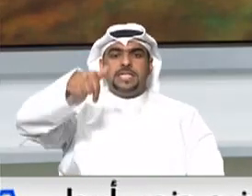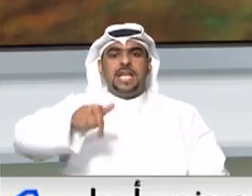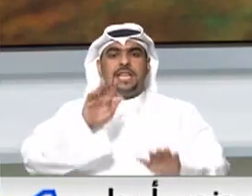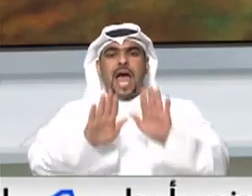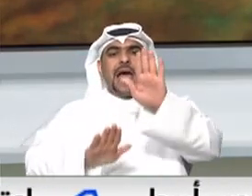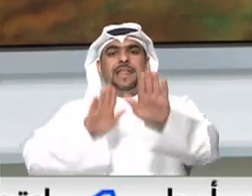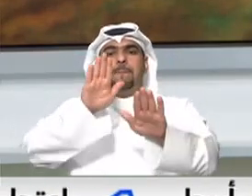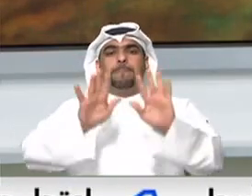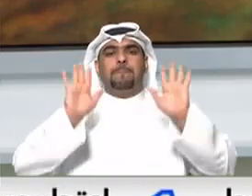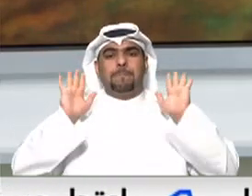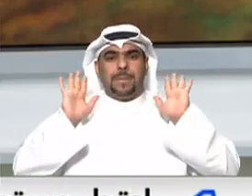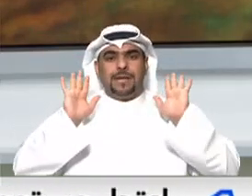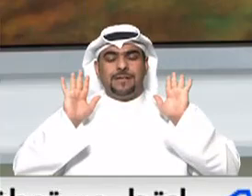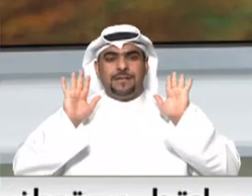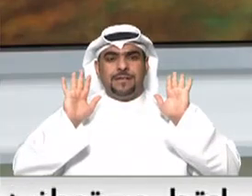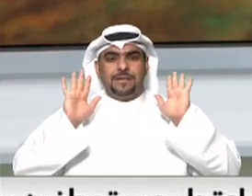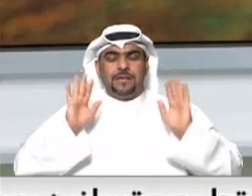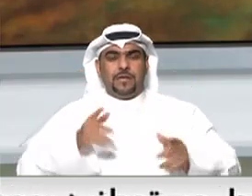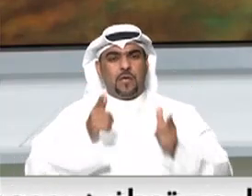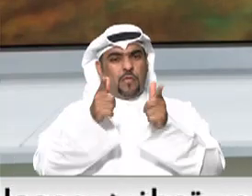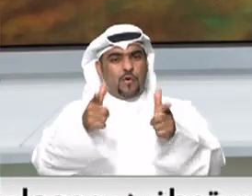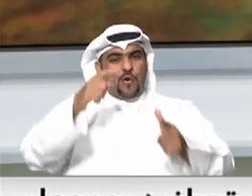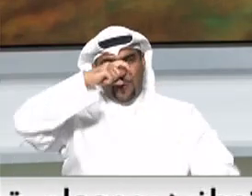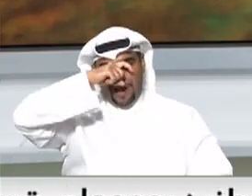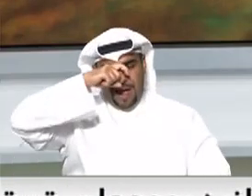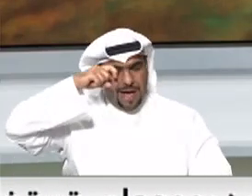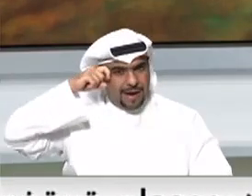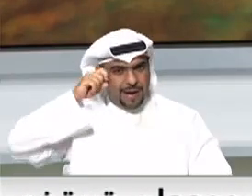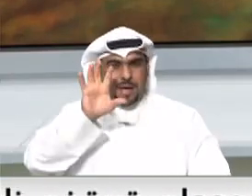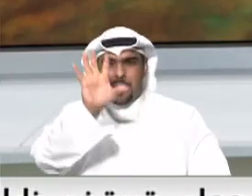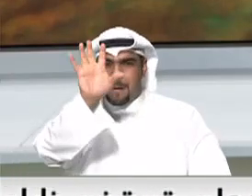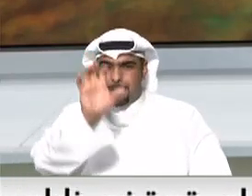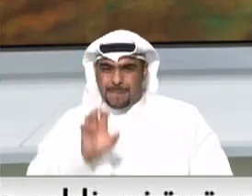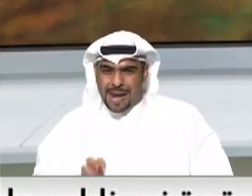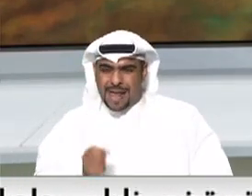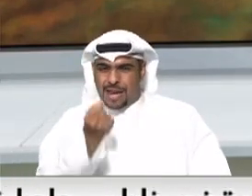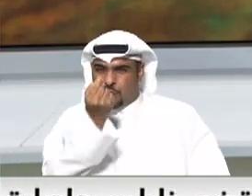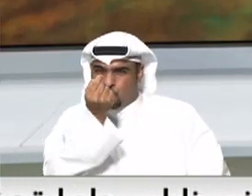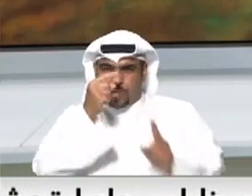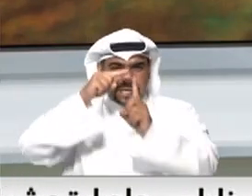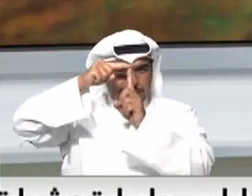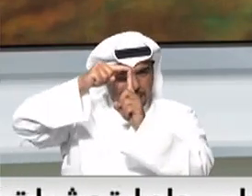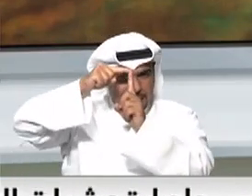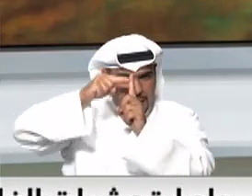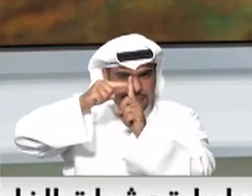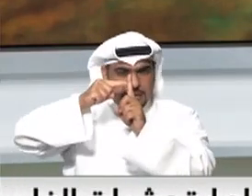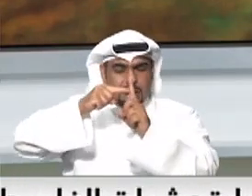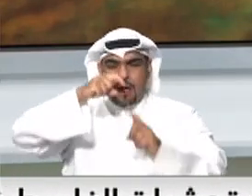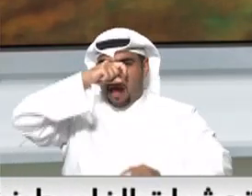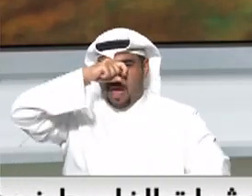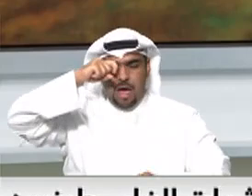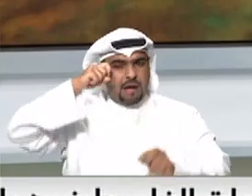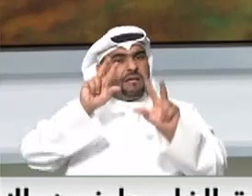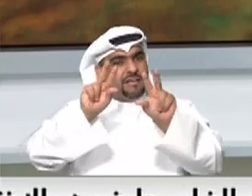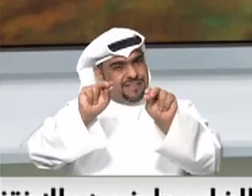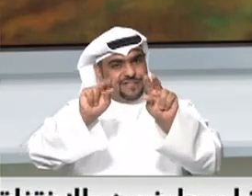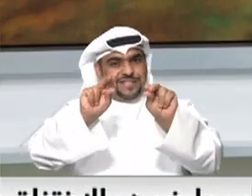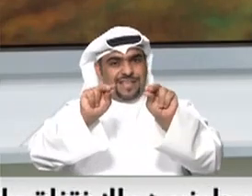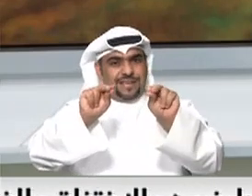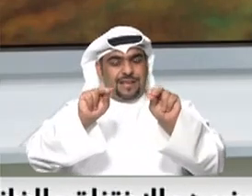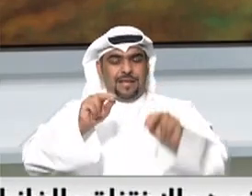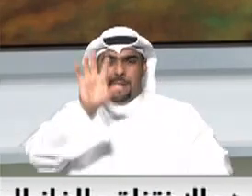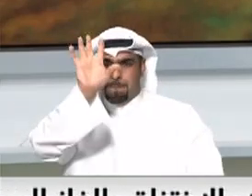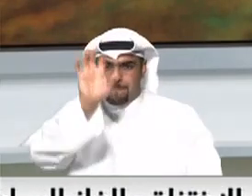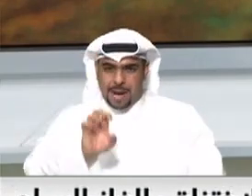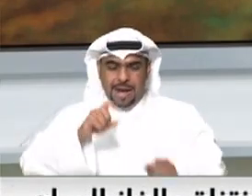درجه مئويه اجواء ايضا وراح تستمر ويانا سرعه الرياح النشطه خلال النهار راح تبدي بالتراجع تدريجيا خلال